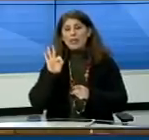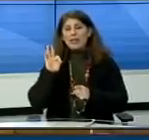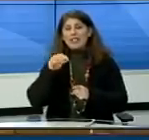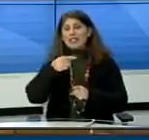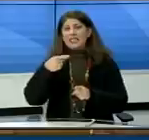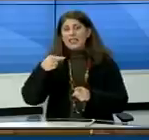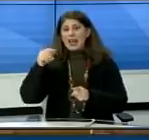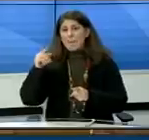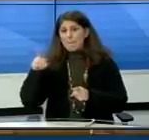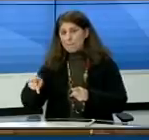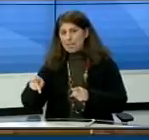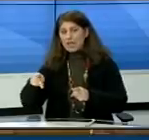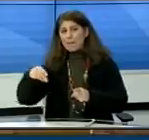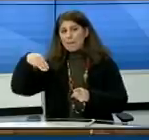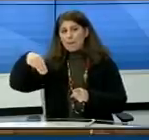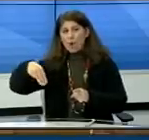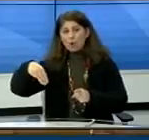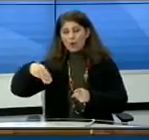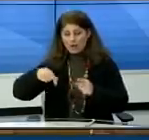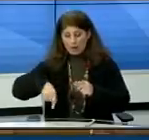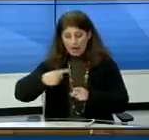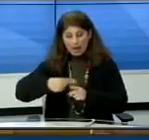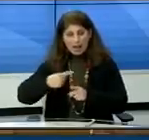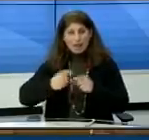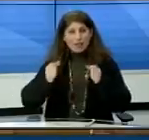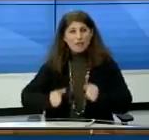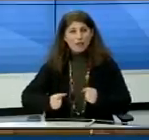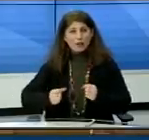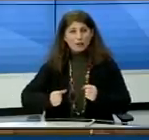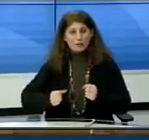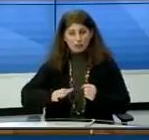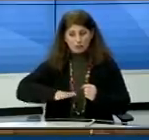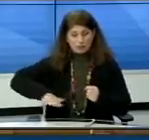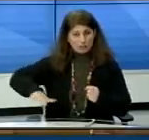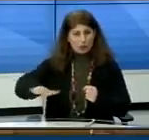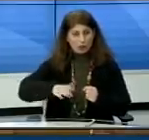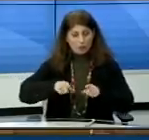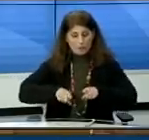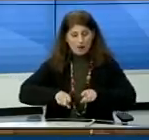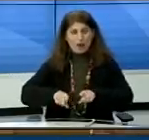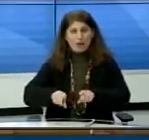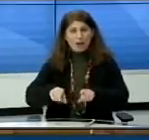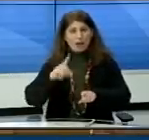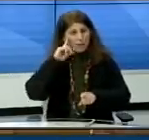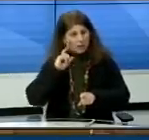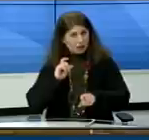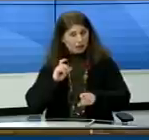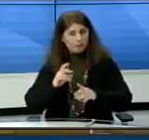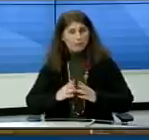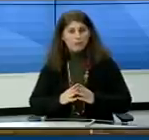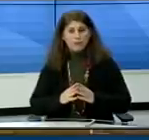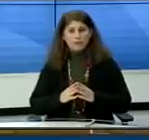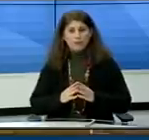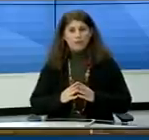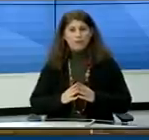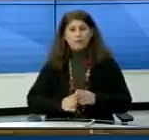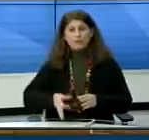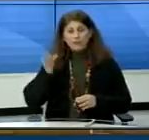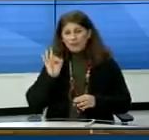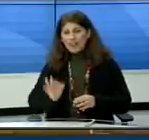την Ελλάδα ως βάση για την ευρύτερη περιοχή. Ενώ παράλληλα γινόταν γνωστό ότι